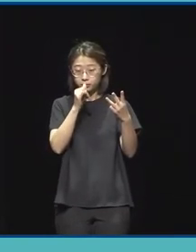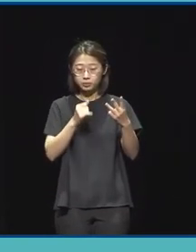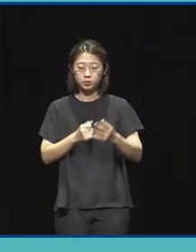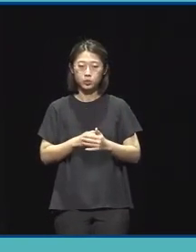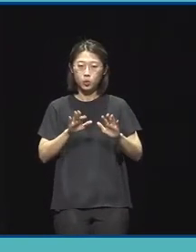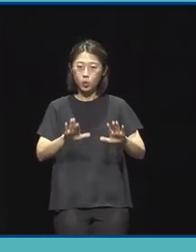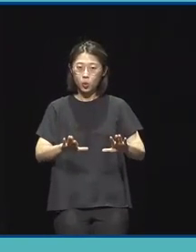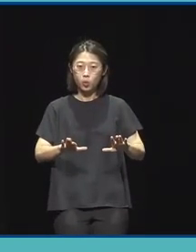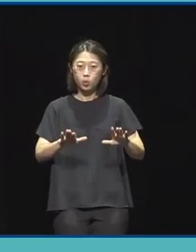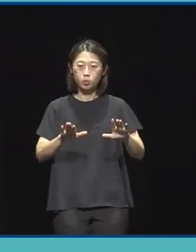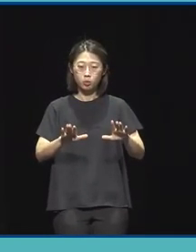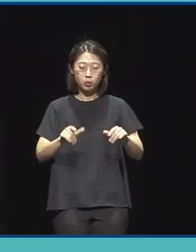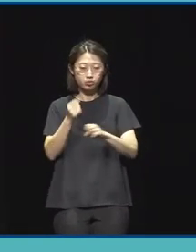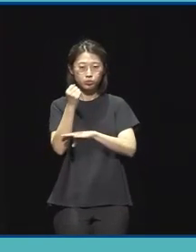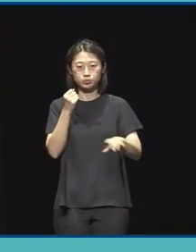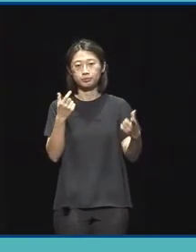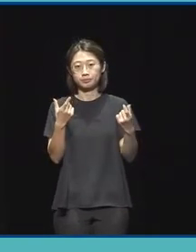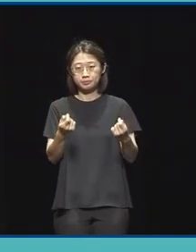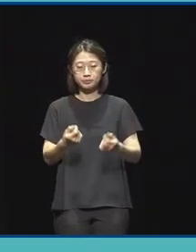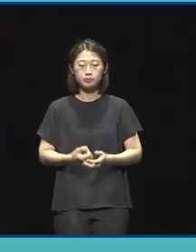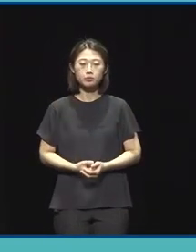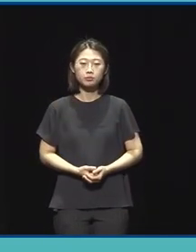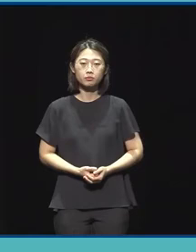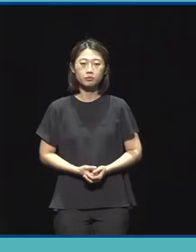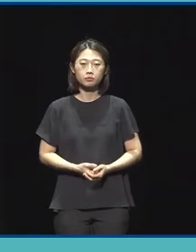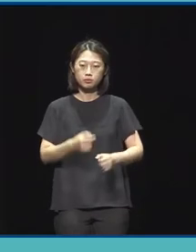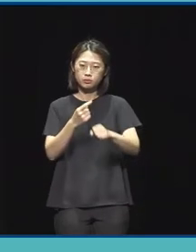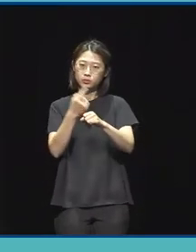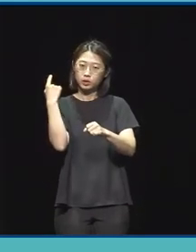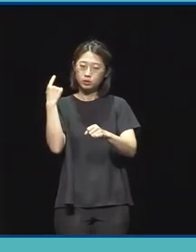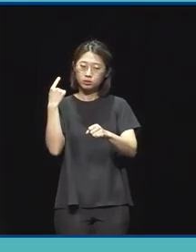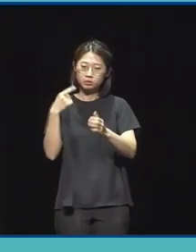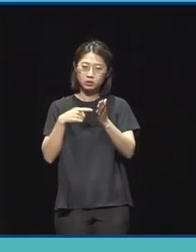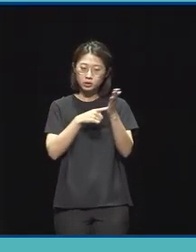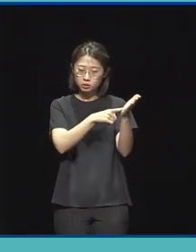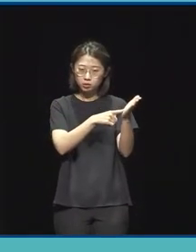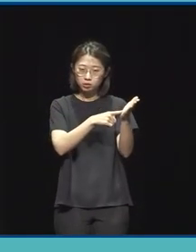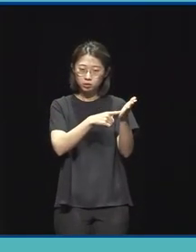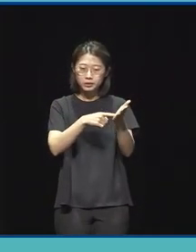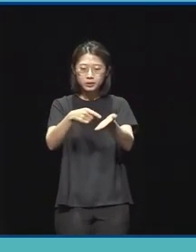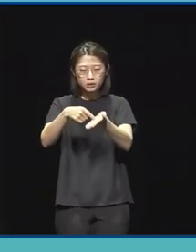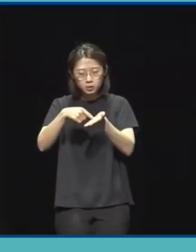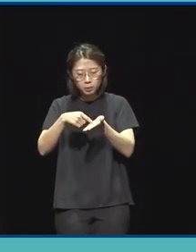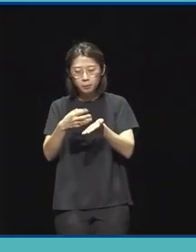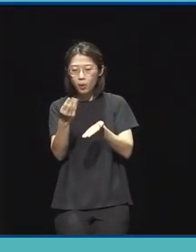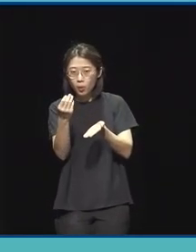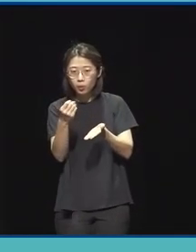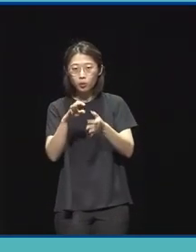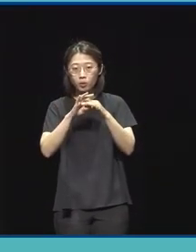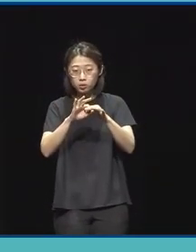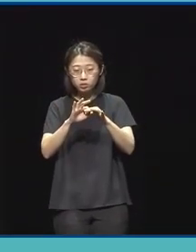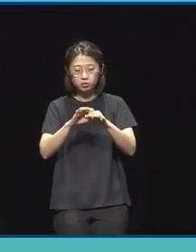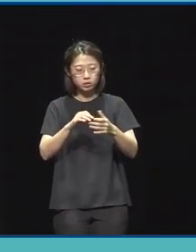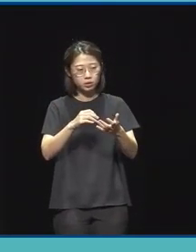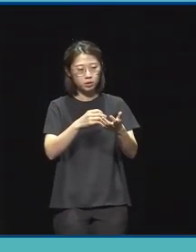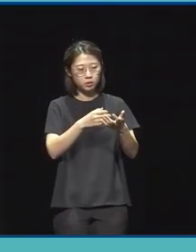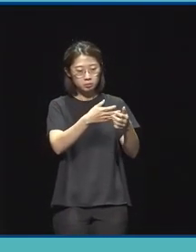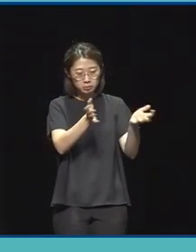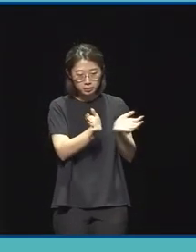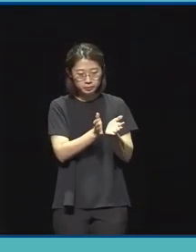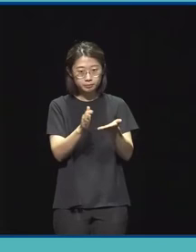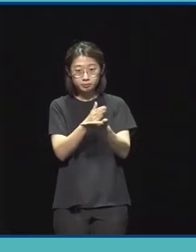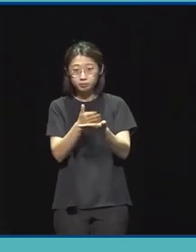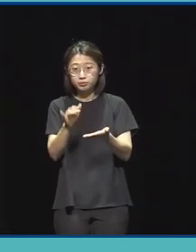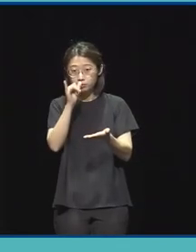동일하구요 다만 이게 이제 전년도에 지원신청서 원수를 기준으로 해가지고 저희가 분과를 조금 편성을 하다